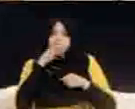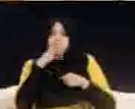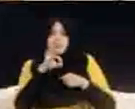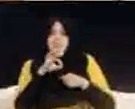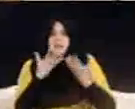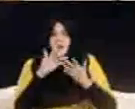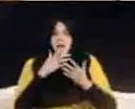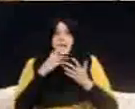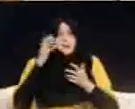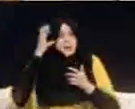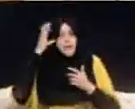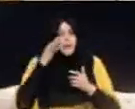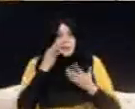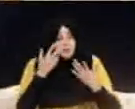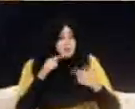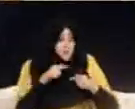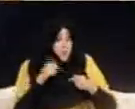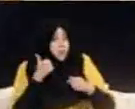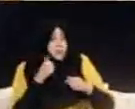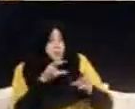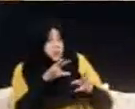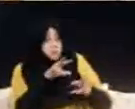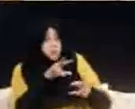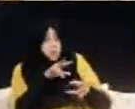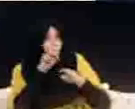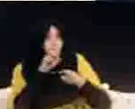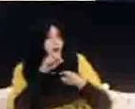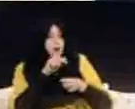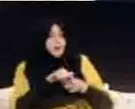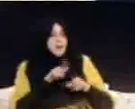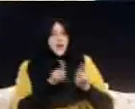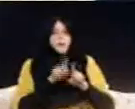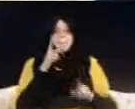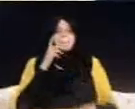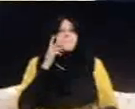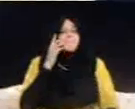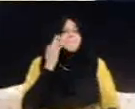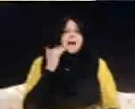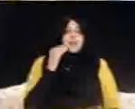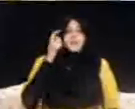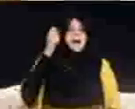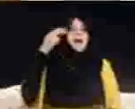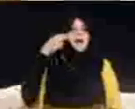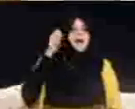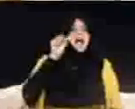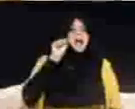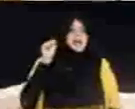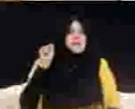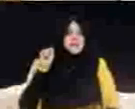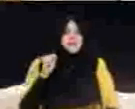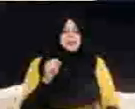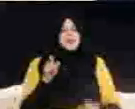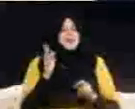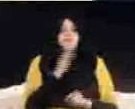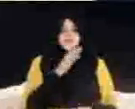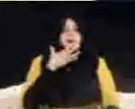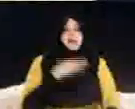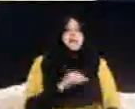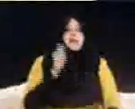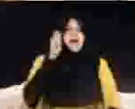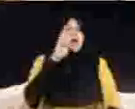ناقش العلماء هذه كأنس مثلا، ابن عباس متى النبي صلى الله عليه وسلم؟ ابن 9 سنين،